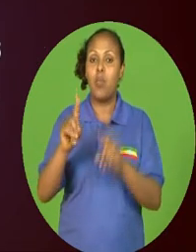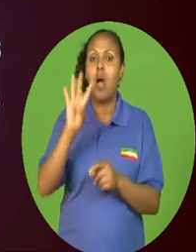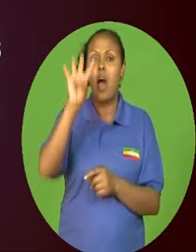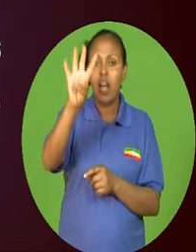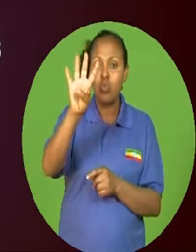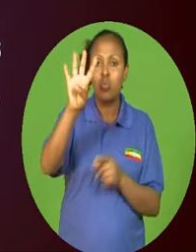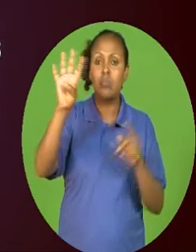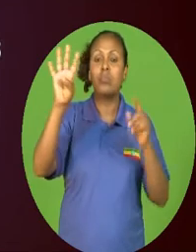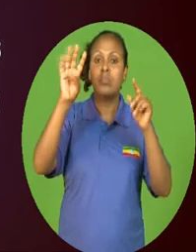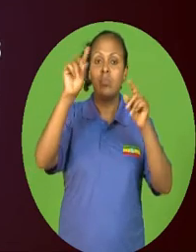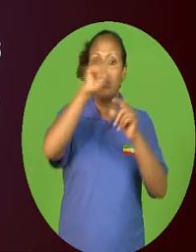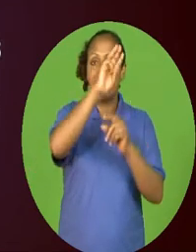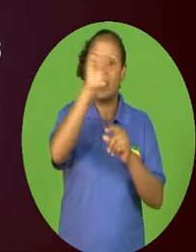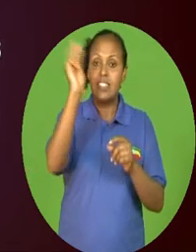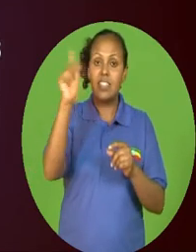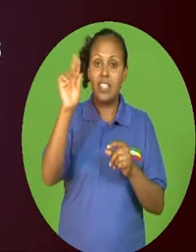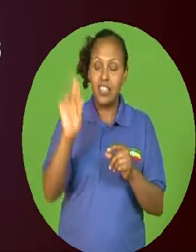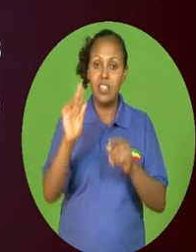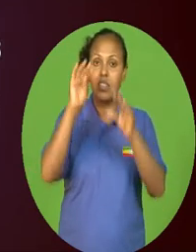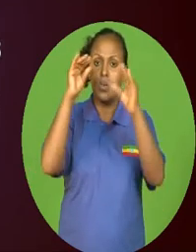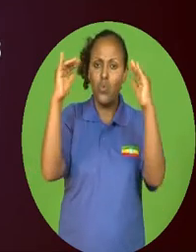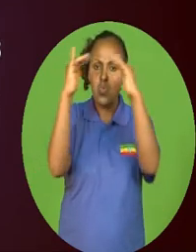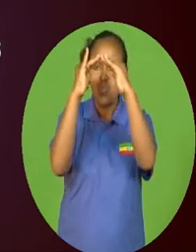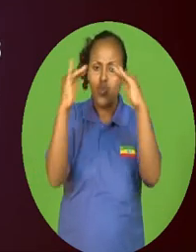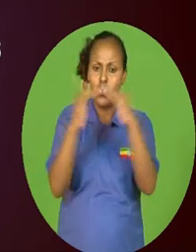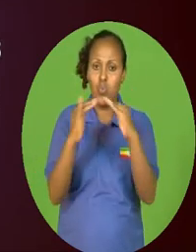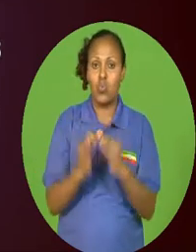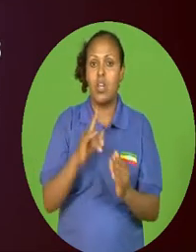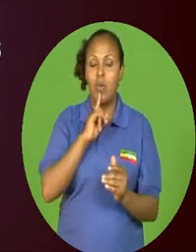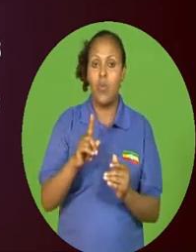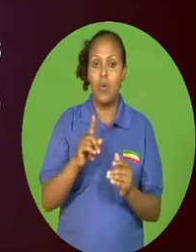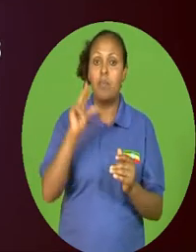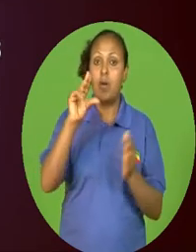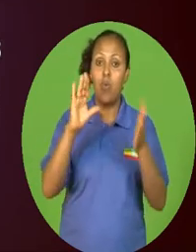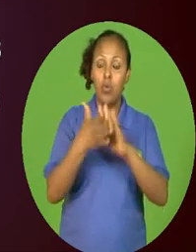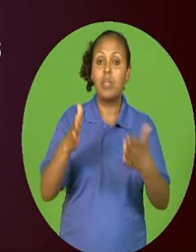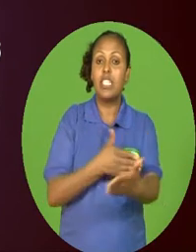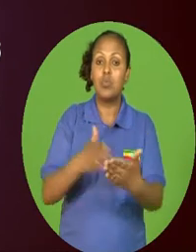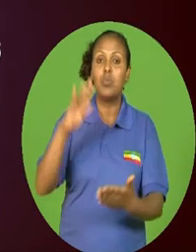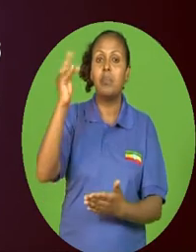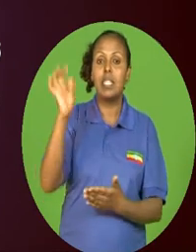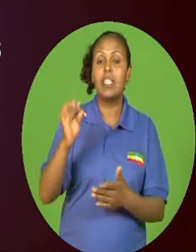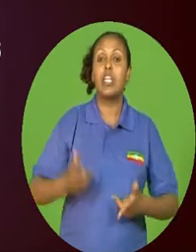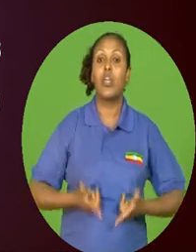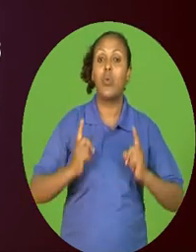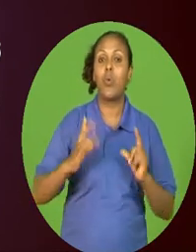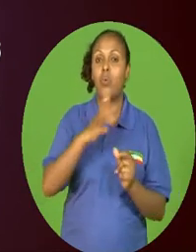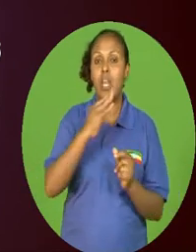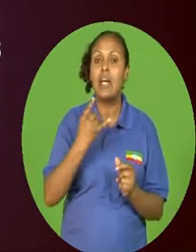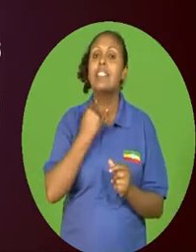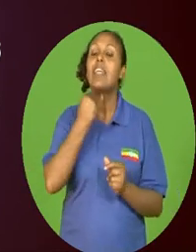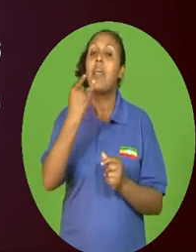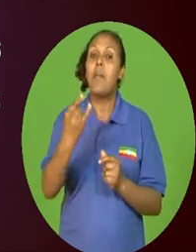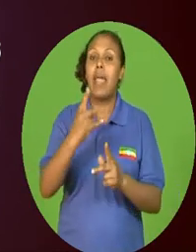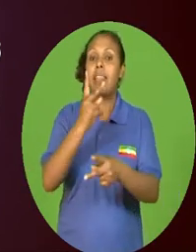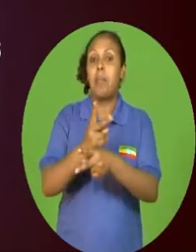ሁለተኛው ግጥም ደግሞ አራቱም ስንኝ ውስጥ ያሉ ሐረጋት ግጥም እኩል ነው። በመሆኑም ግጥሙ ምት